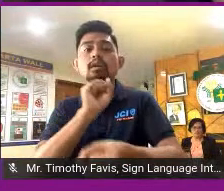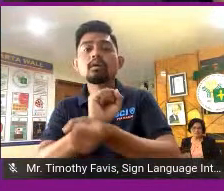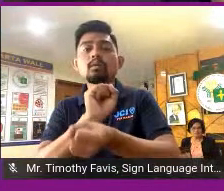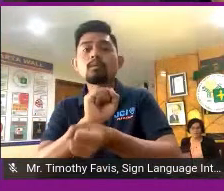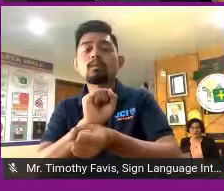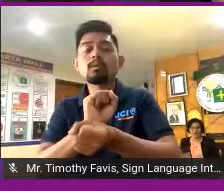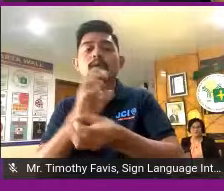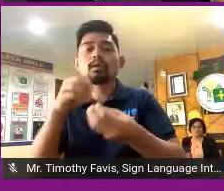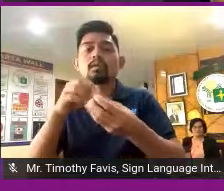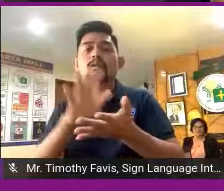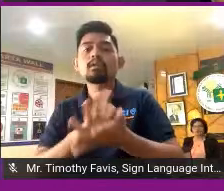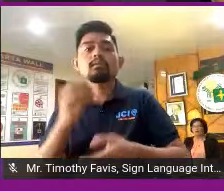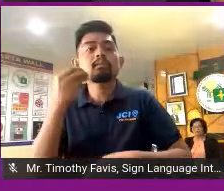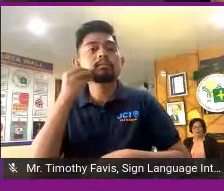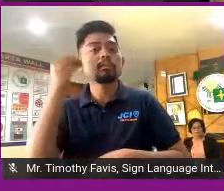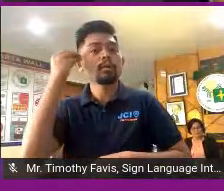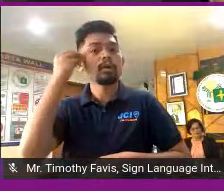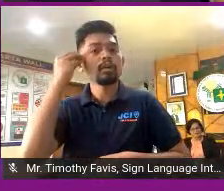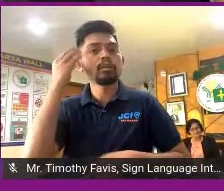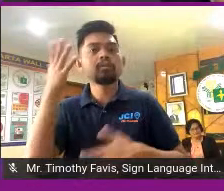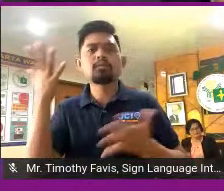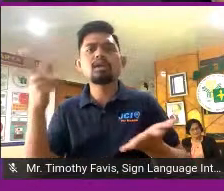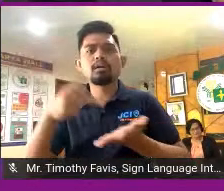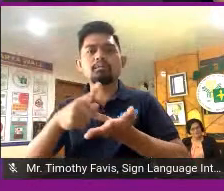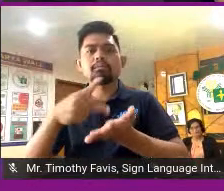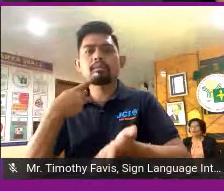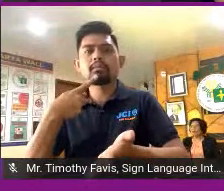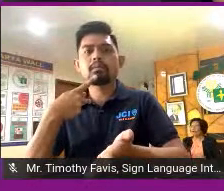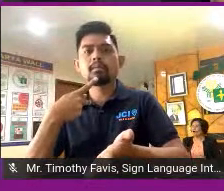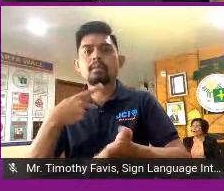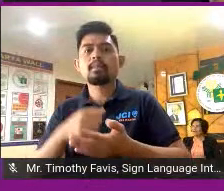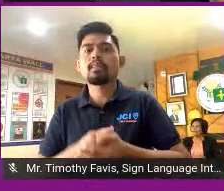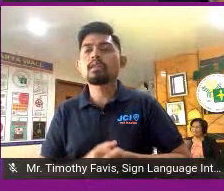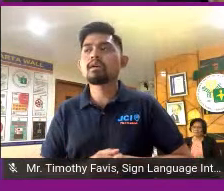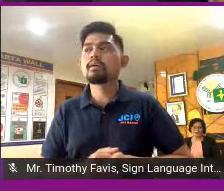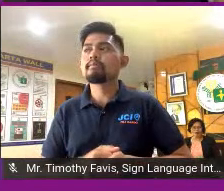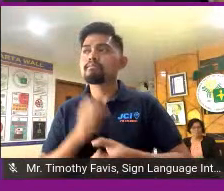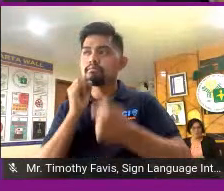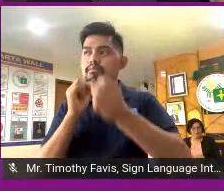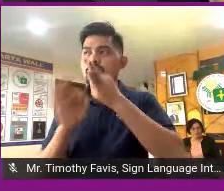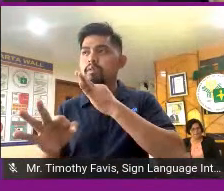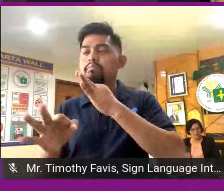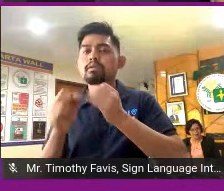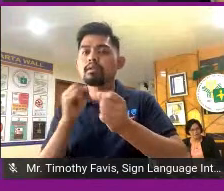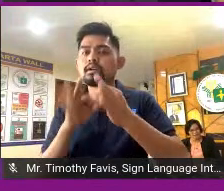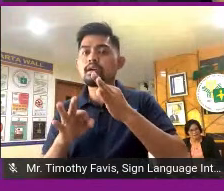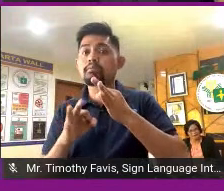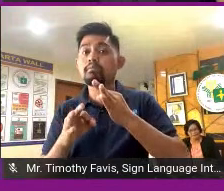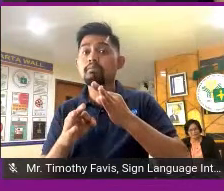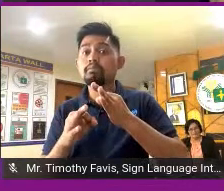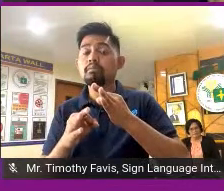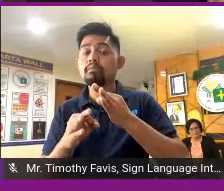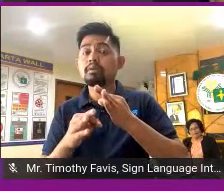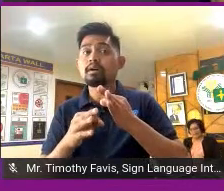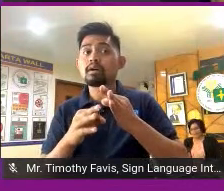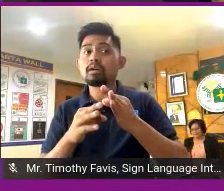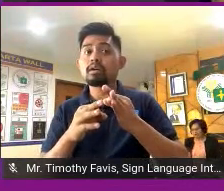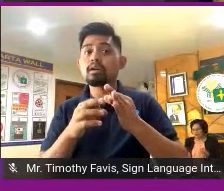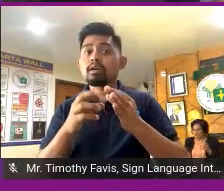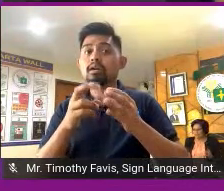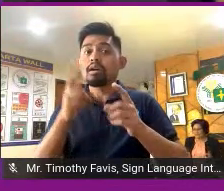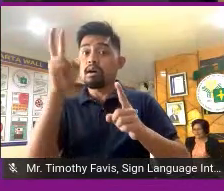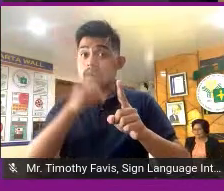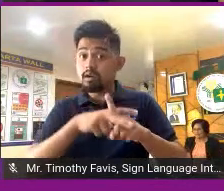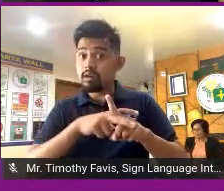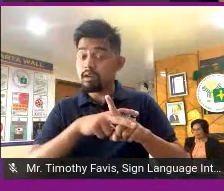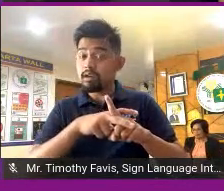ng gawain sa bahay, walang bayad? Pag kumuha ka ng ibang tao, binabayaran natin.